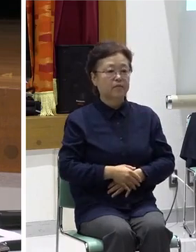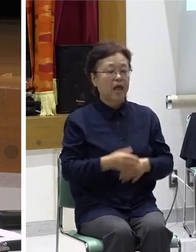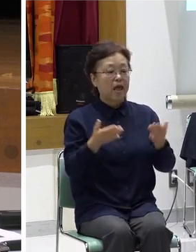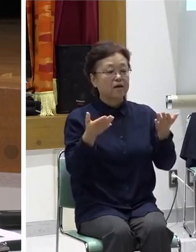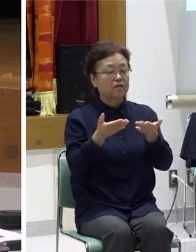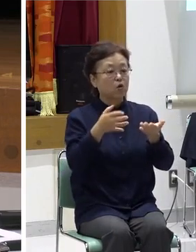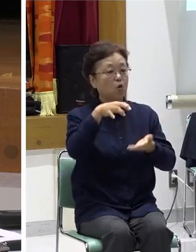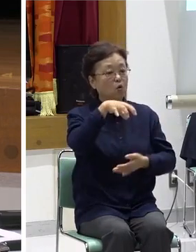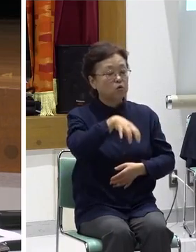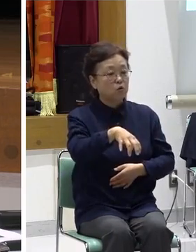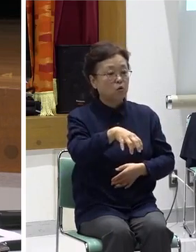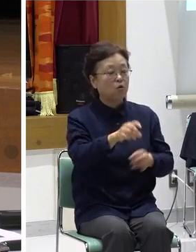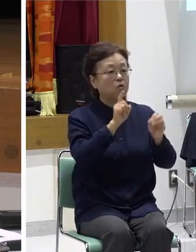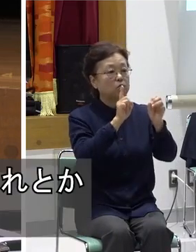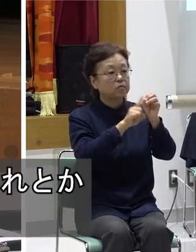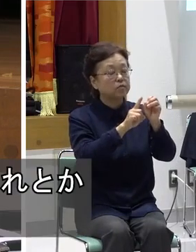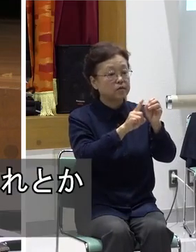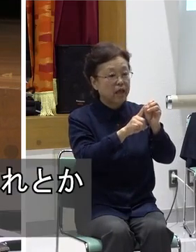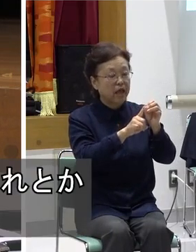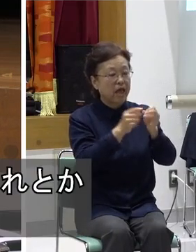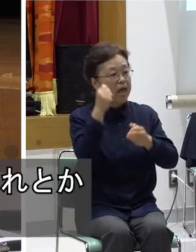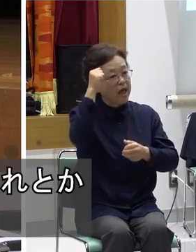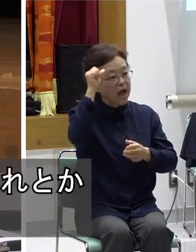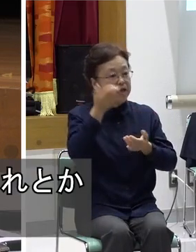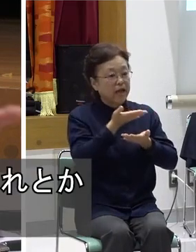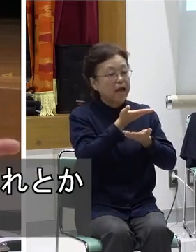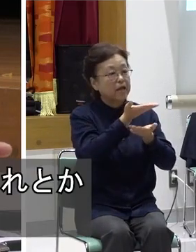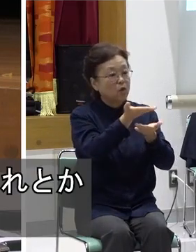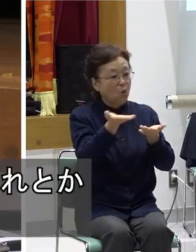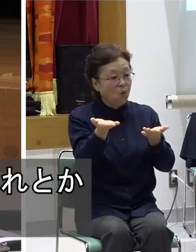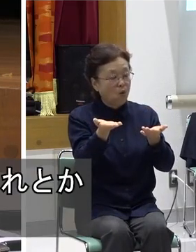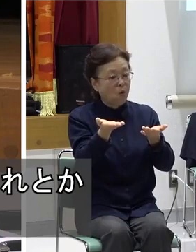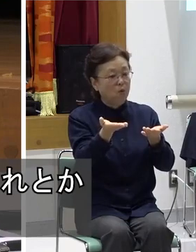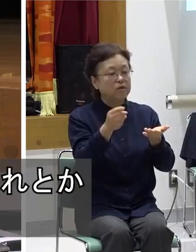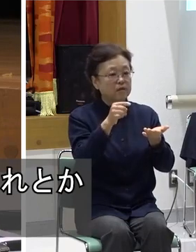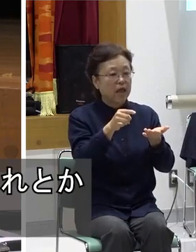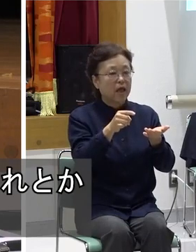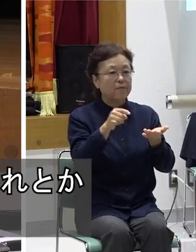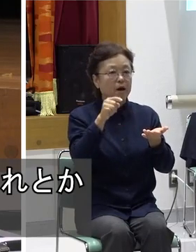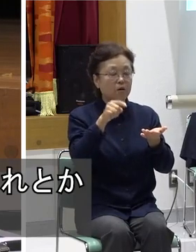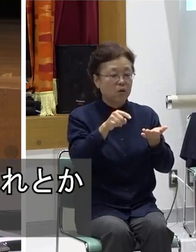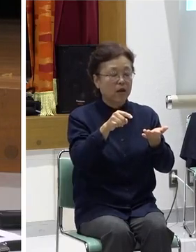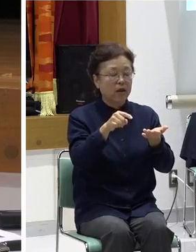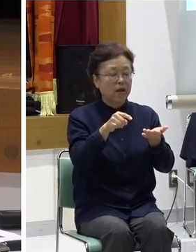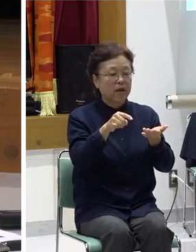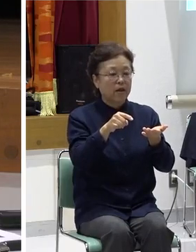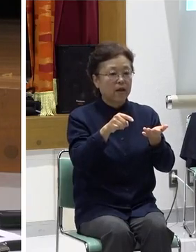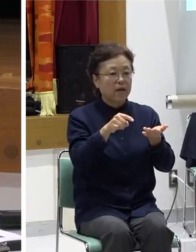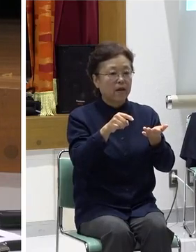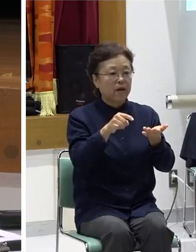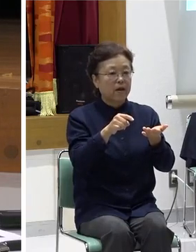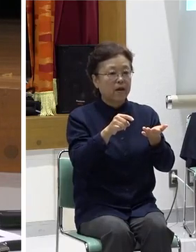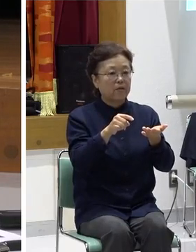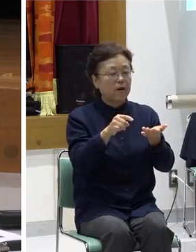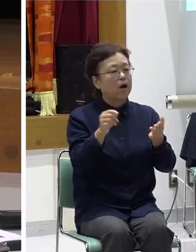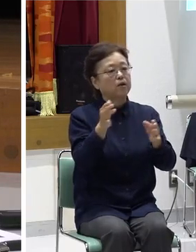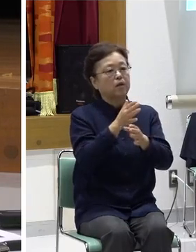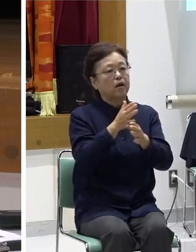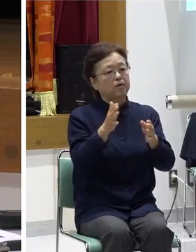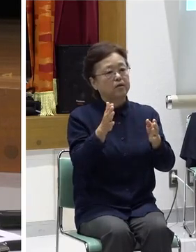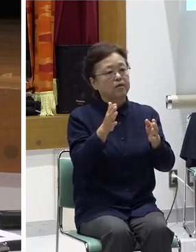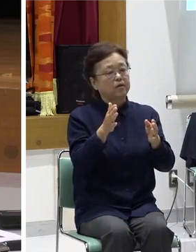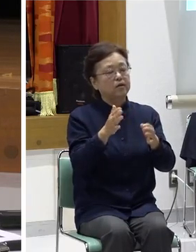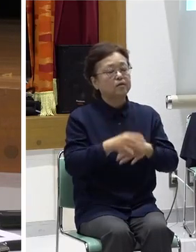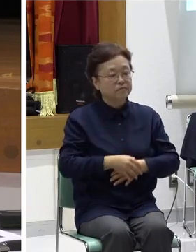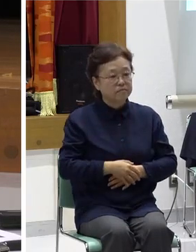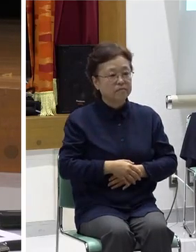向けにアンケートこう利用者さんにこれをちょっと見てもらってくれとかアンケート取ってくれとかそういうのほとんどないんですけど、そういうの